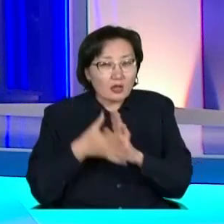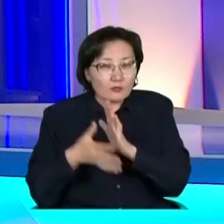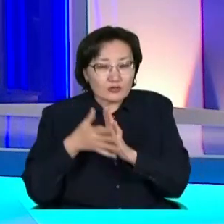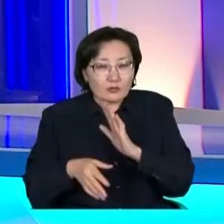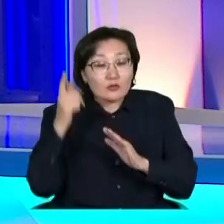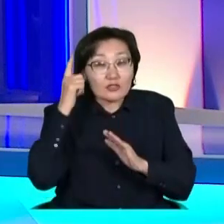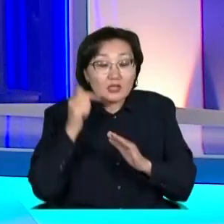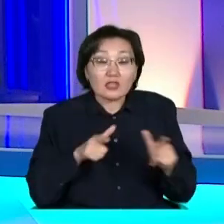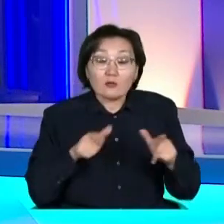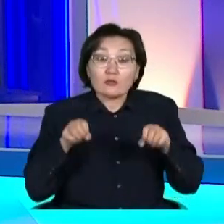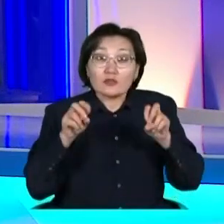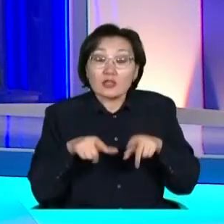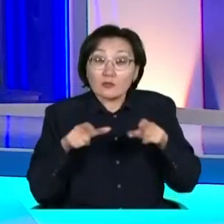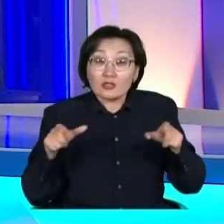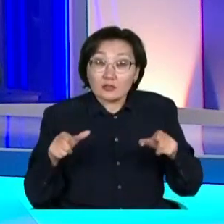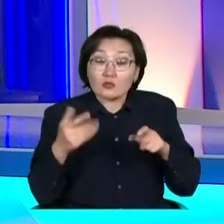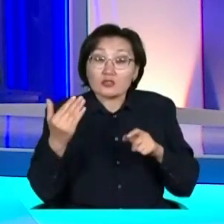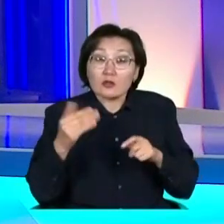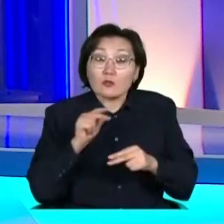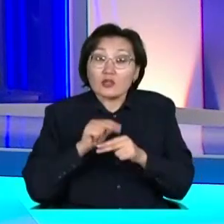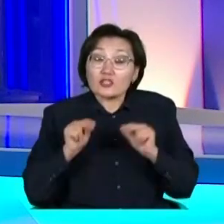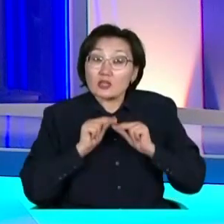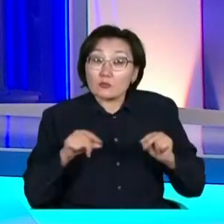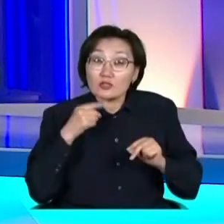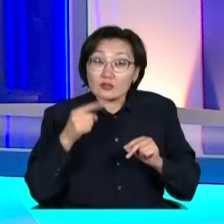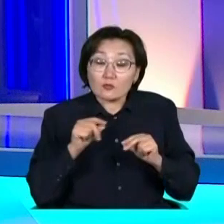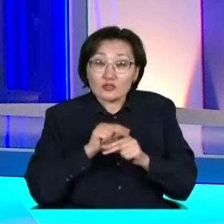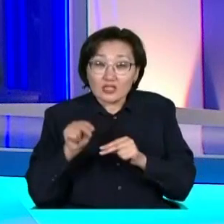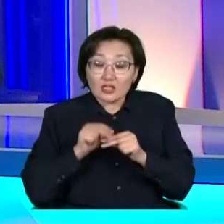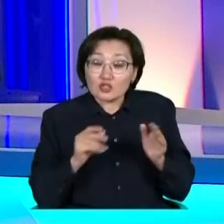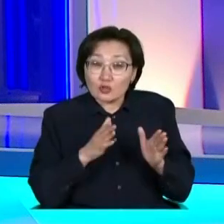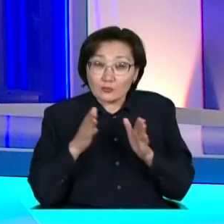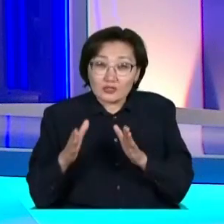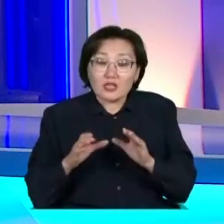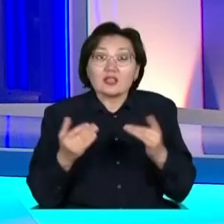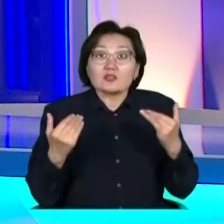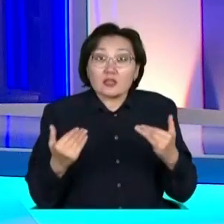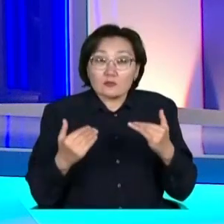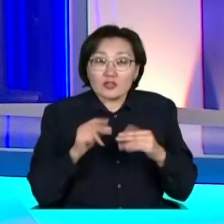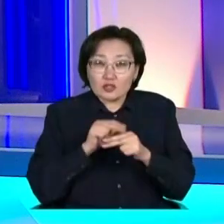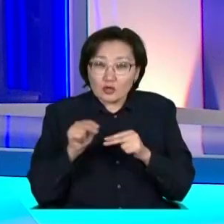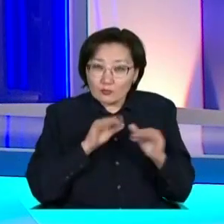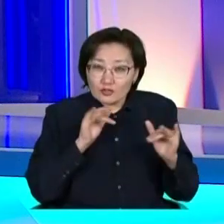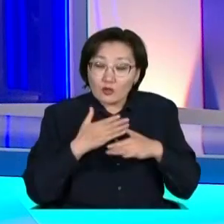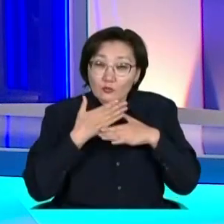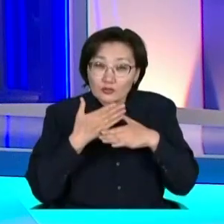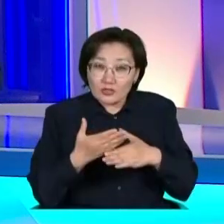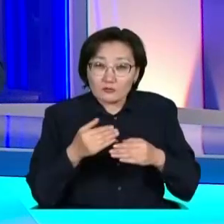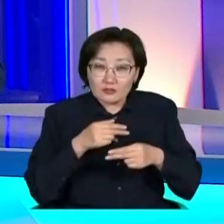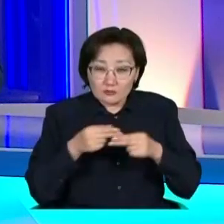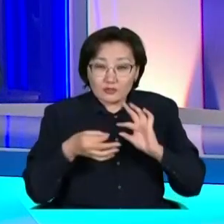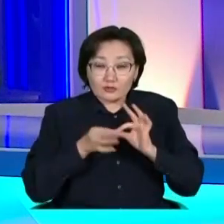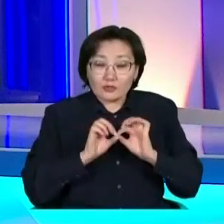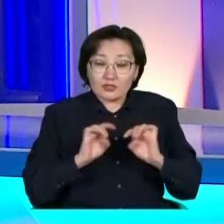қырсығын білетін дайын мамандар көрінеді. Ал оған оқытушылардың айтуынша білім беру жүйесіндегі заманауи әдістер септігін тигізген. Тақырыпты